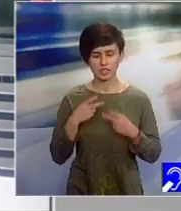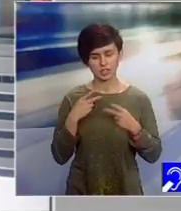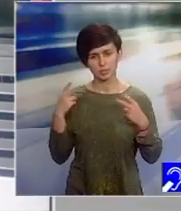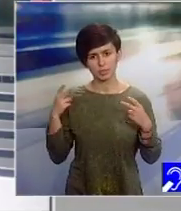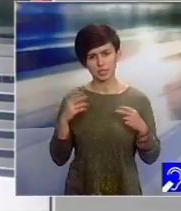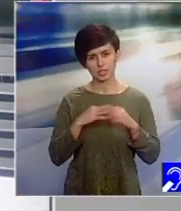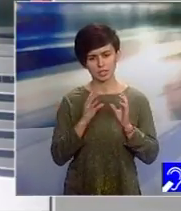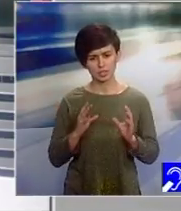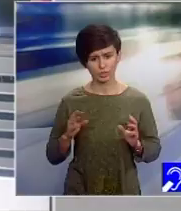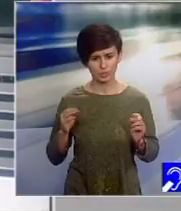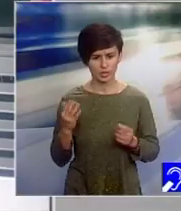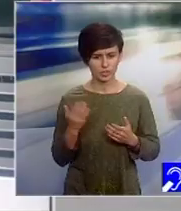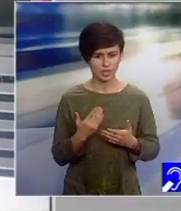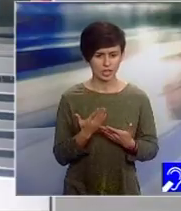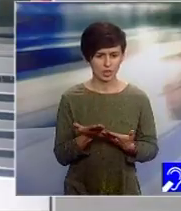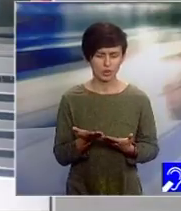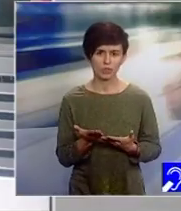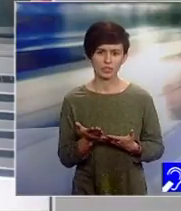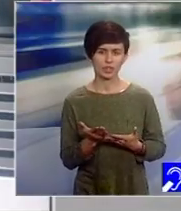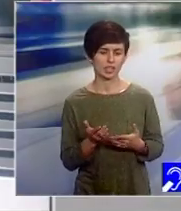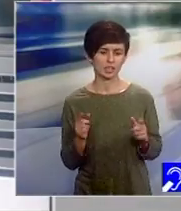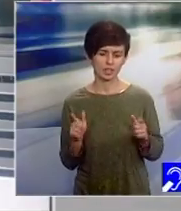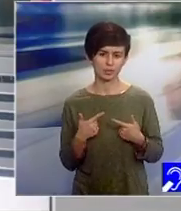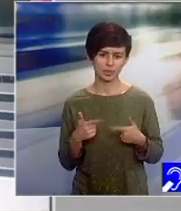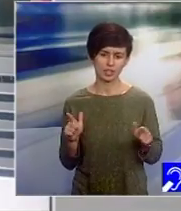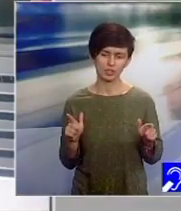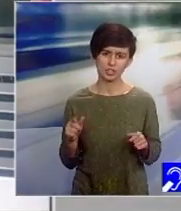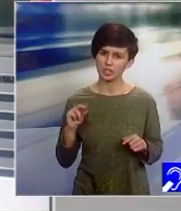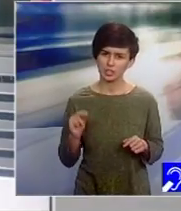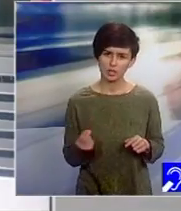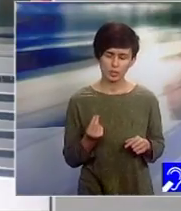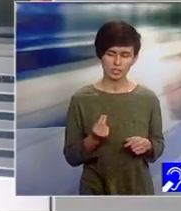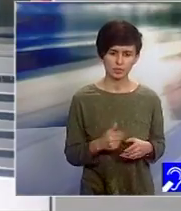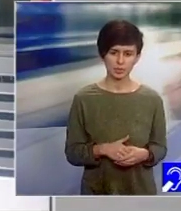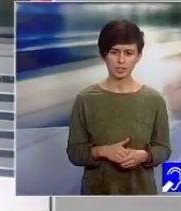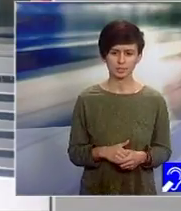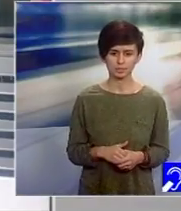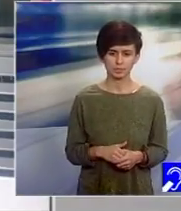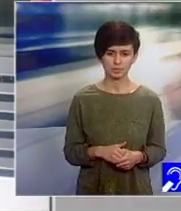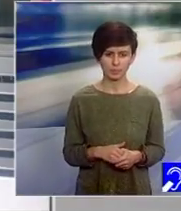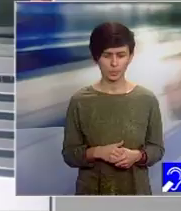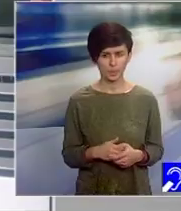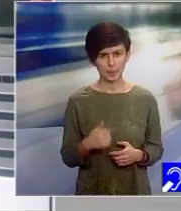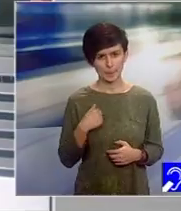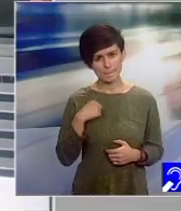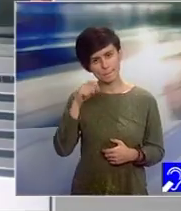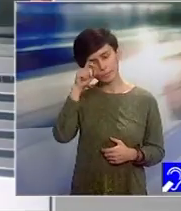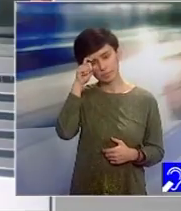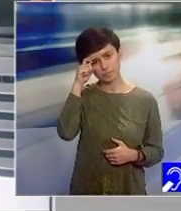și care a oferit interpretări memorabile cu acest opus, așa că ni s-a părut